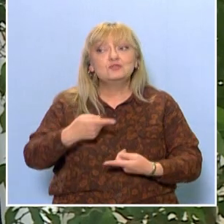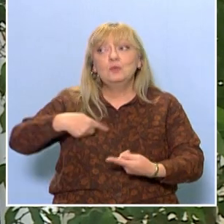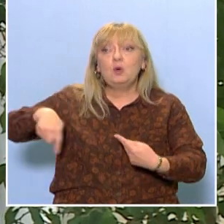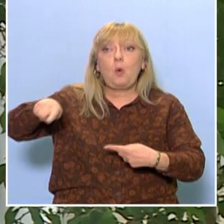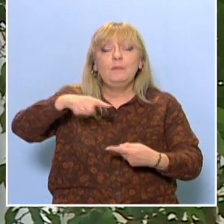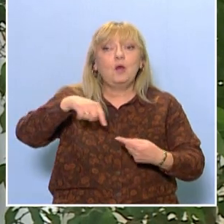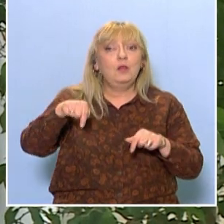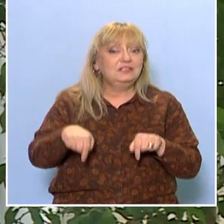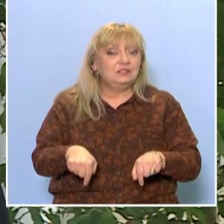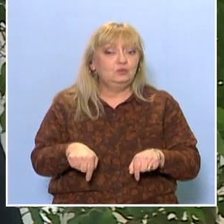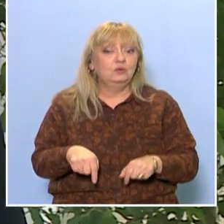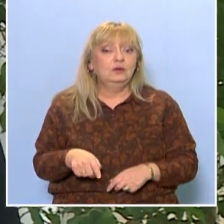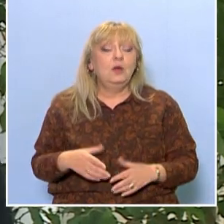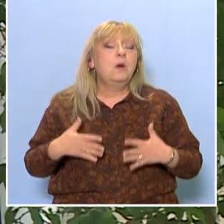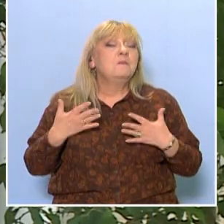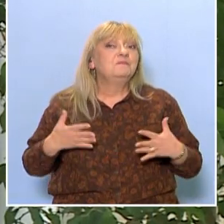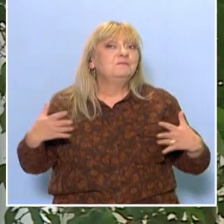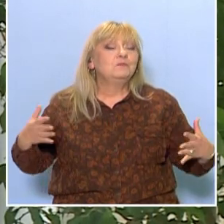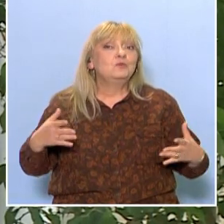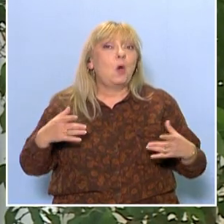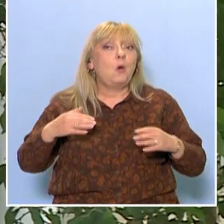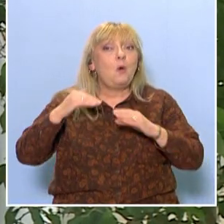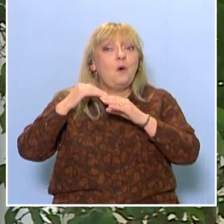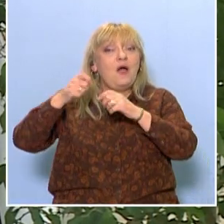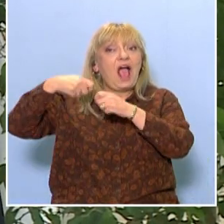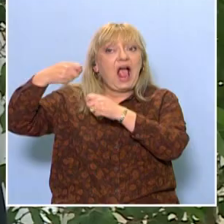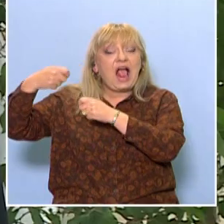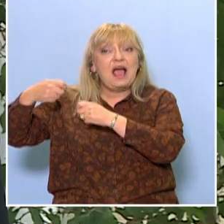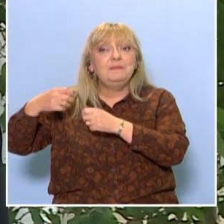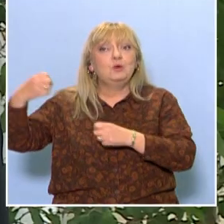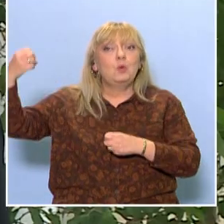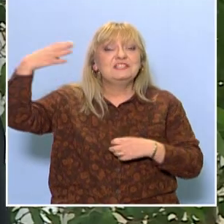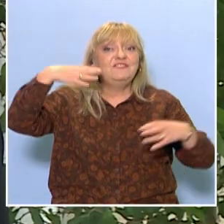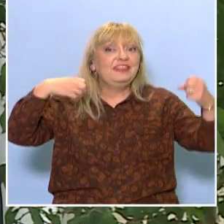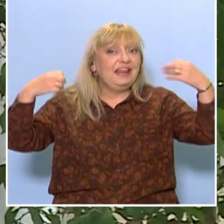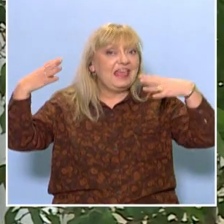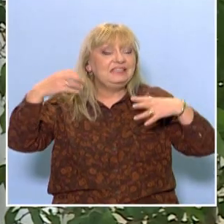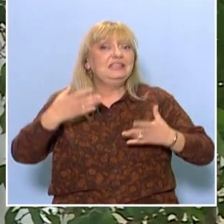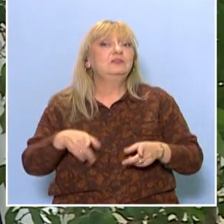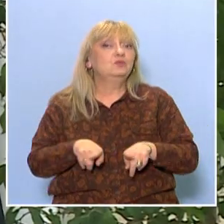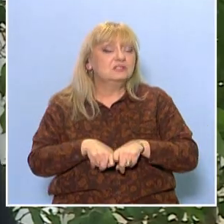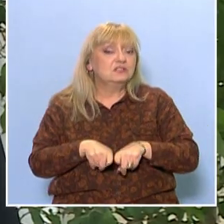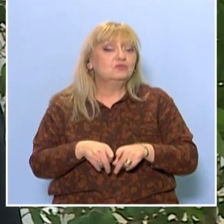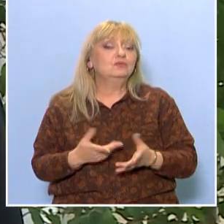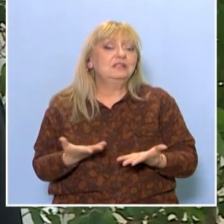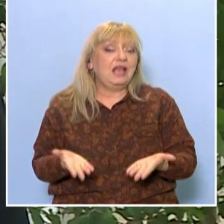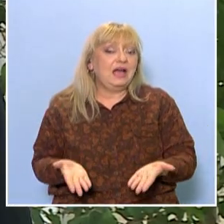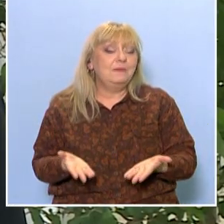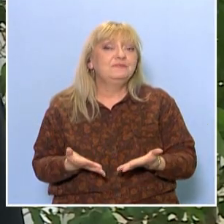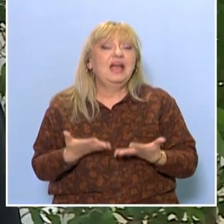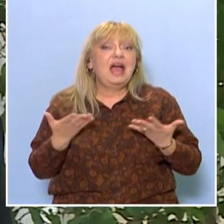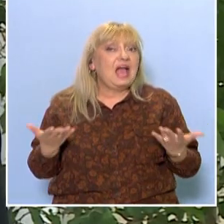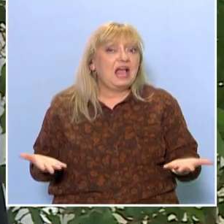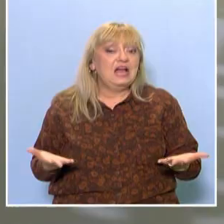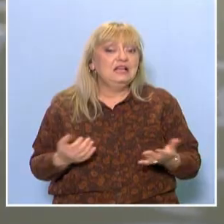Това колко много камери има, осветлението, също така това как